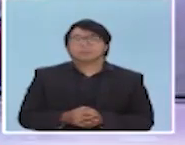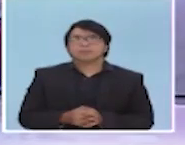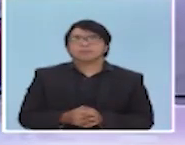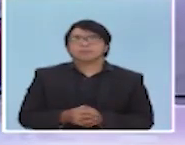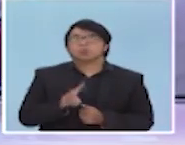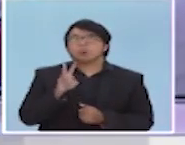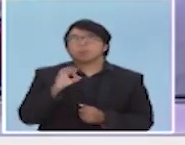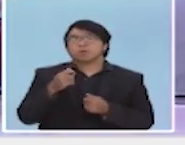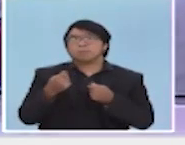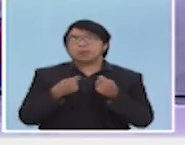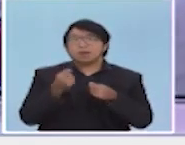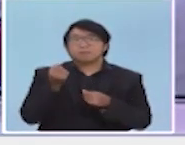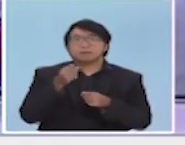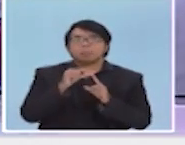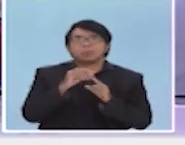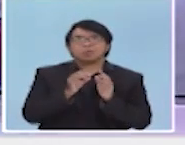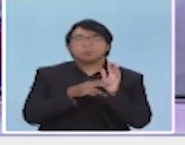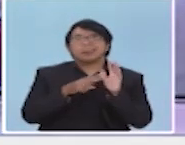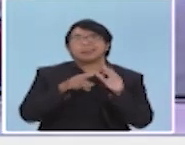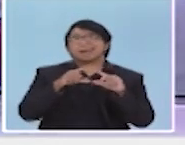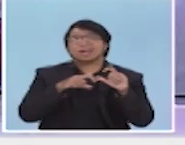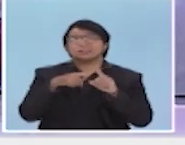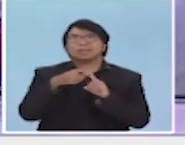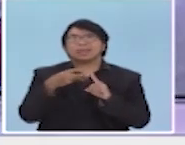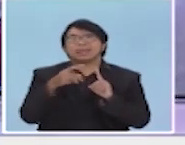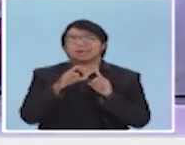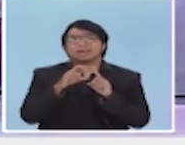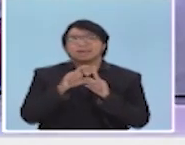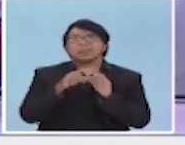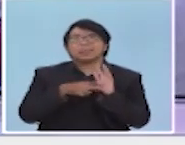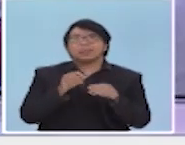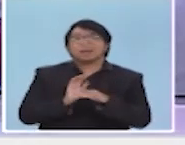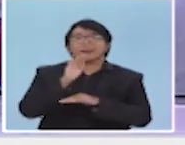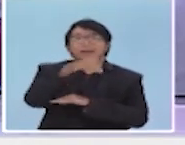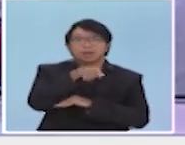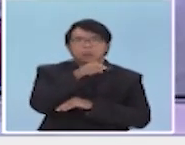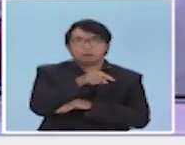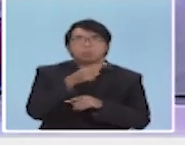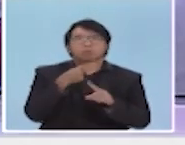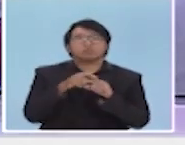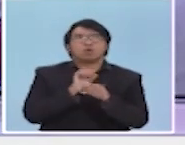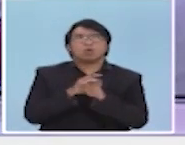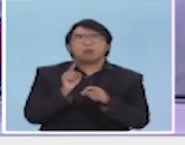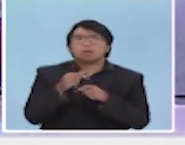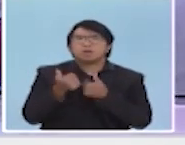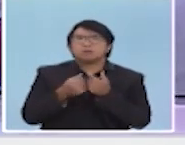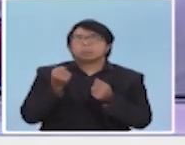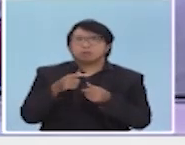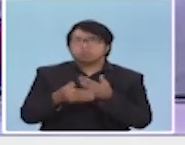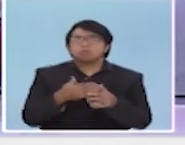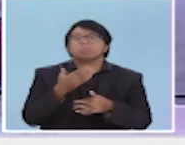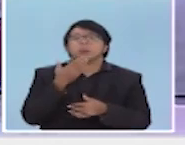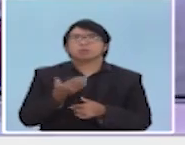20 pedagang di Pasar Perumnas Klender, Jakarta Timur dinyatakan positif corona. Meski demikian, aktivitas pasar masih berlangsung